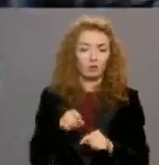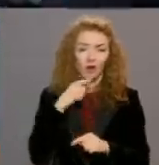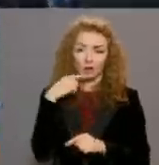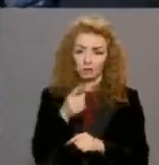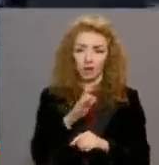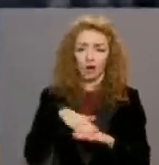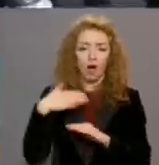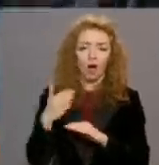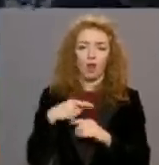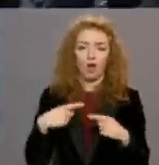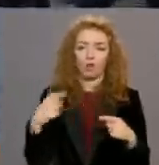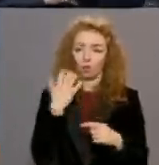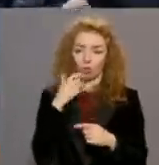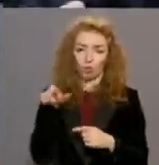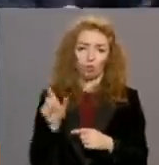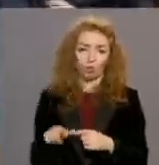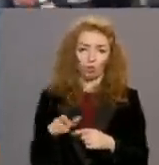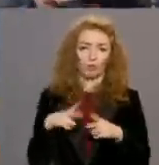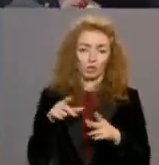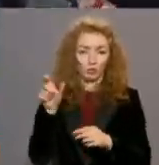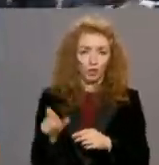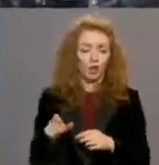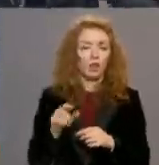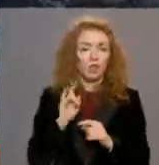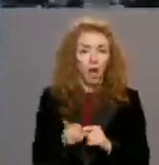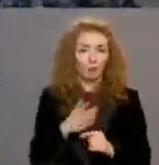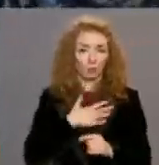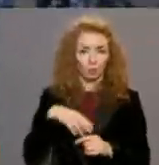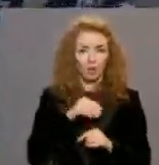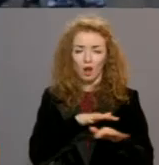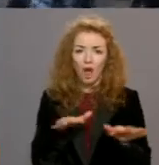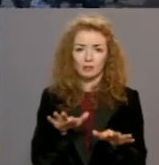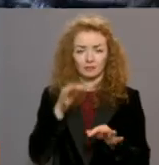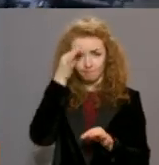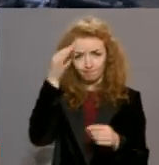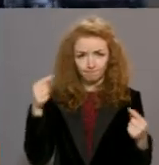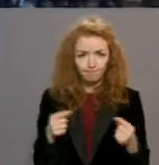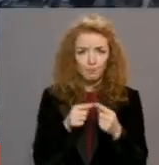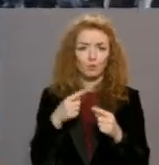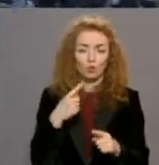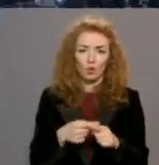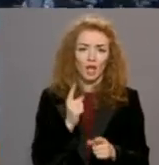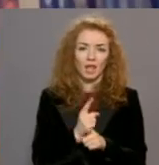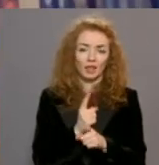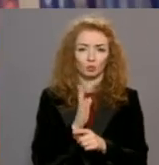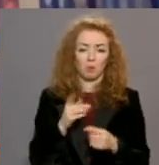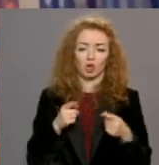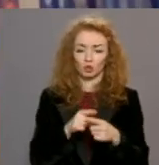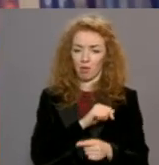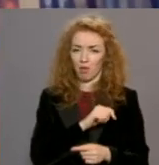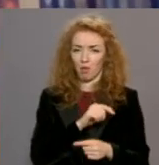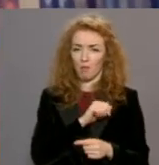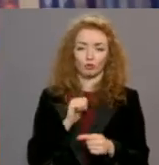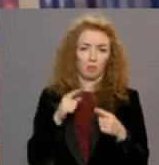Saeimas ārlietu komisijas vadītājs. Uzsverot, ka Eiropas reakcijā jābūt konsekventai un samierinieciskums nedrīkst kļūt par pašmērķi. Fakts,